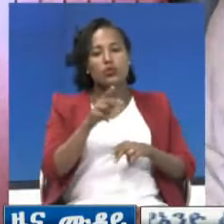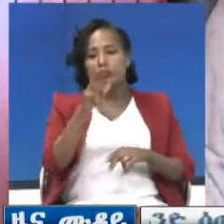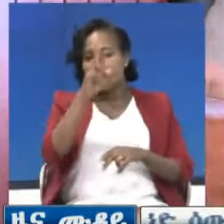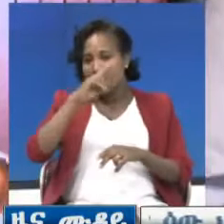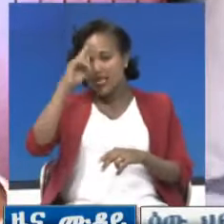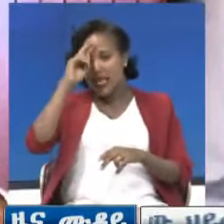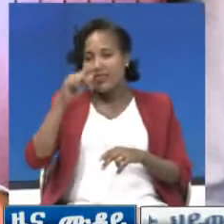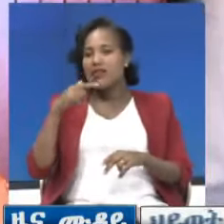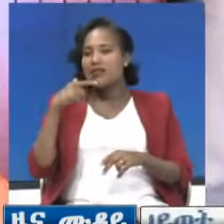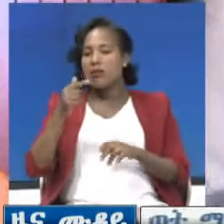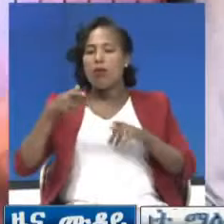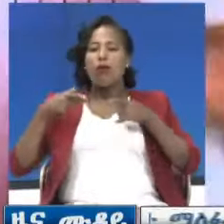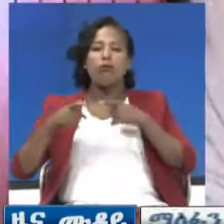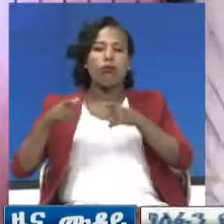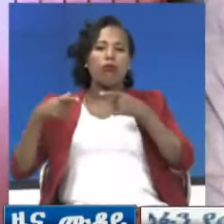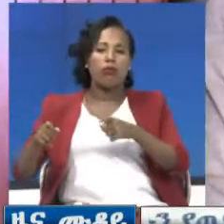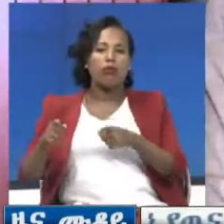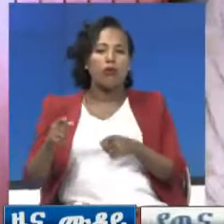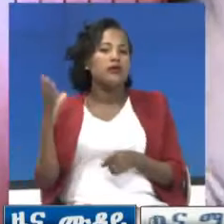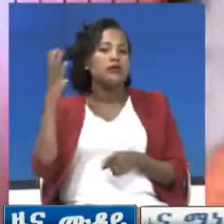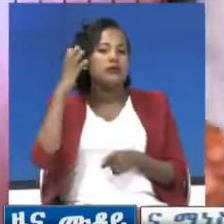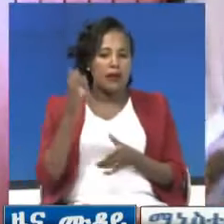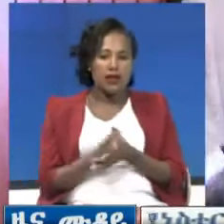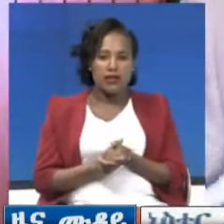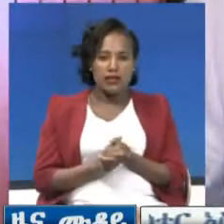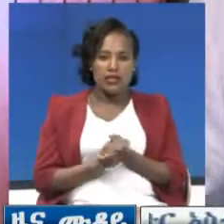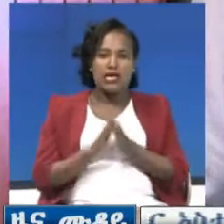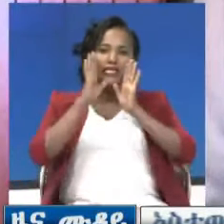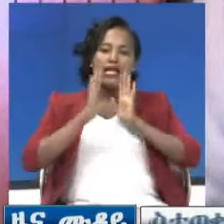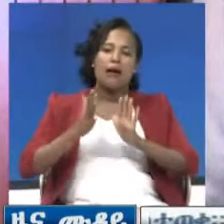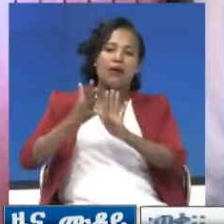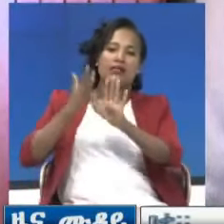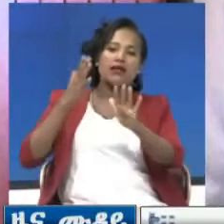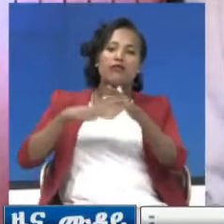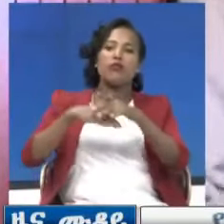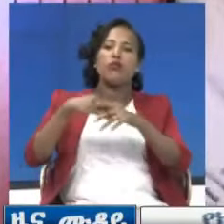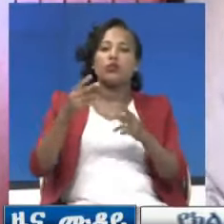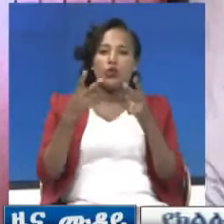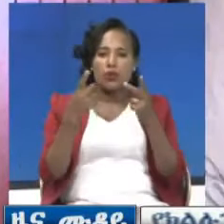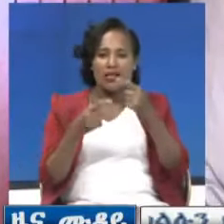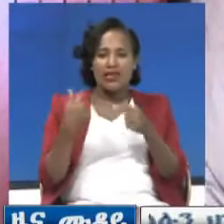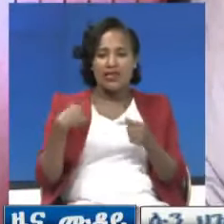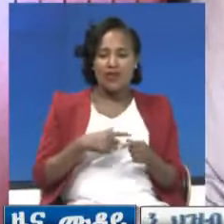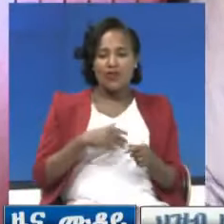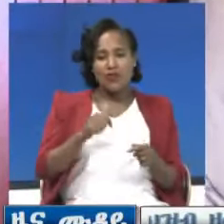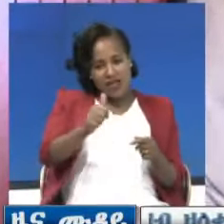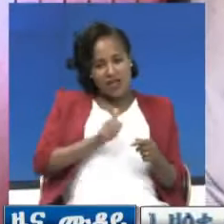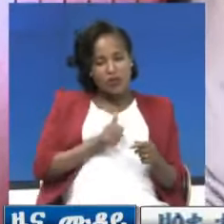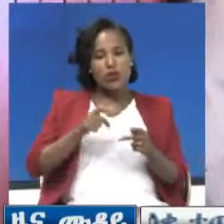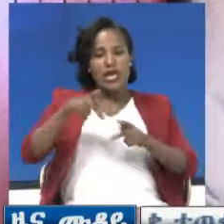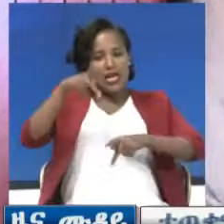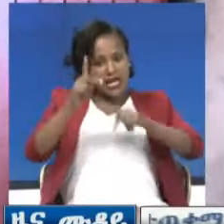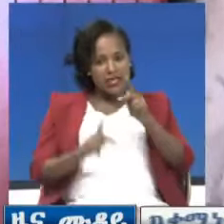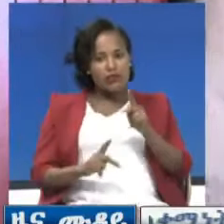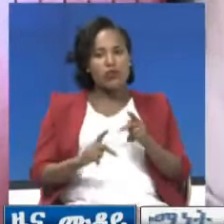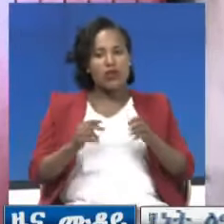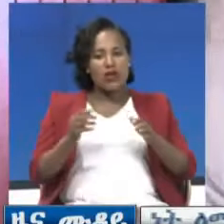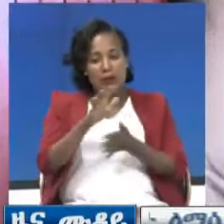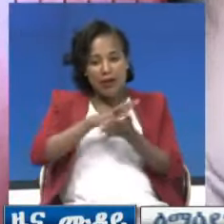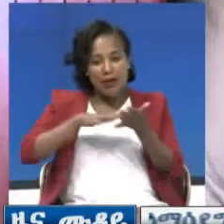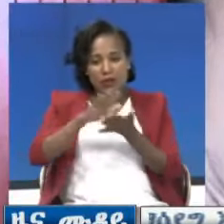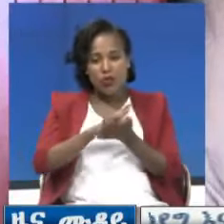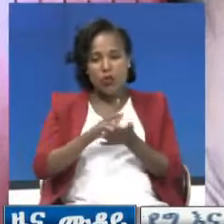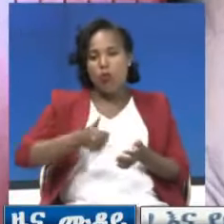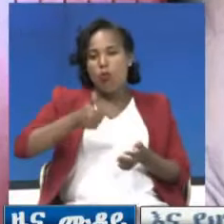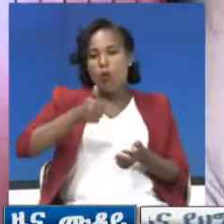ተብሎ ሲናጥ ይውላል። በገሌ ምክንያት ብሎ ሰላማዊ ሰልፍ ወጥቶ ይመጣል። እኛ ነው ራሱ ለህዝቡ ለመናጡ ዋና